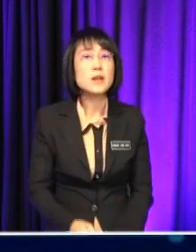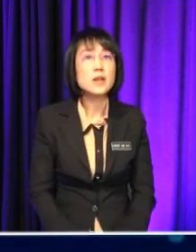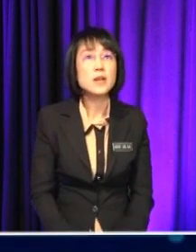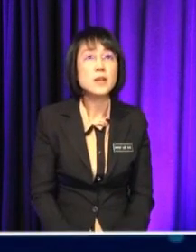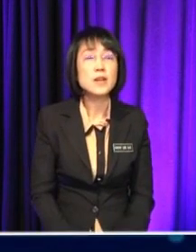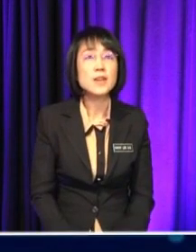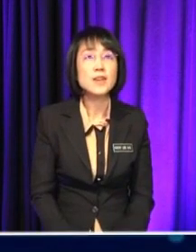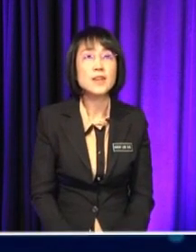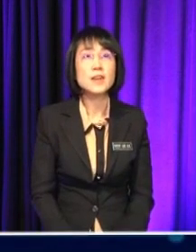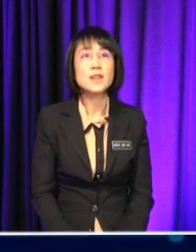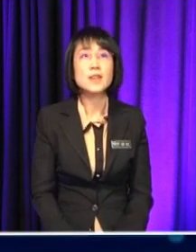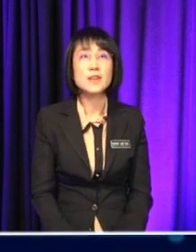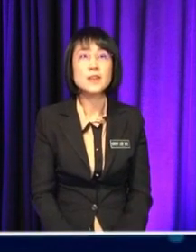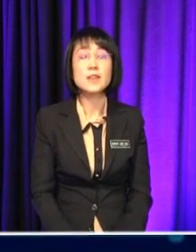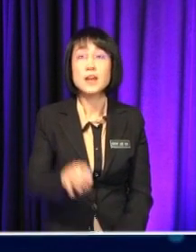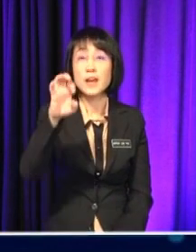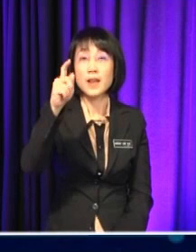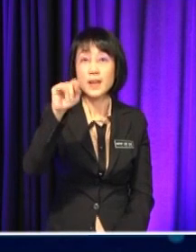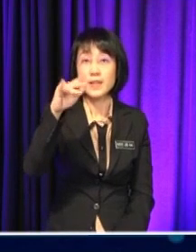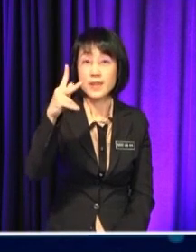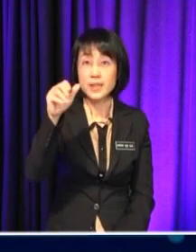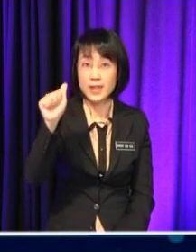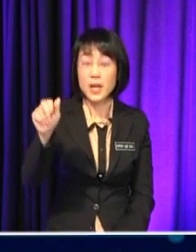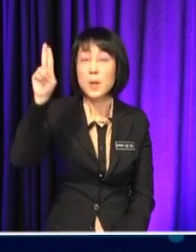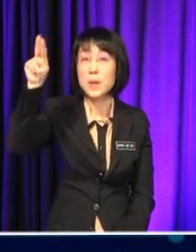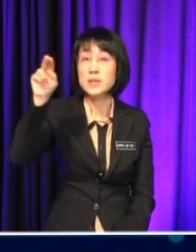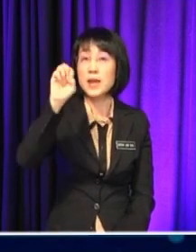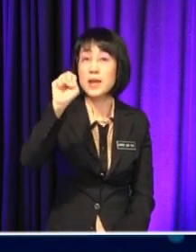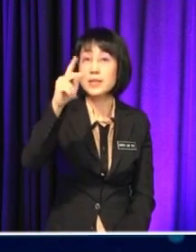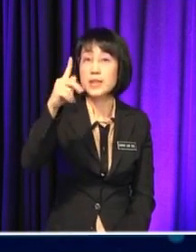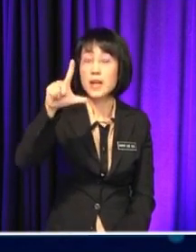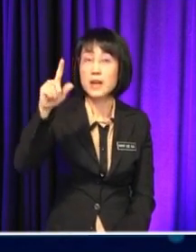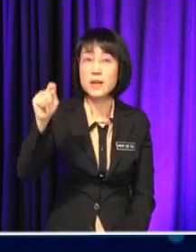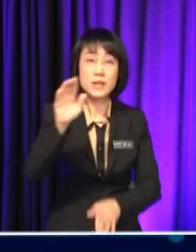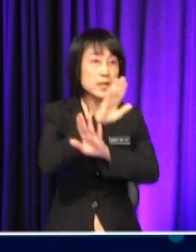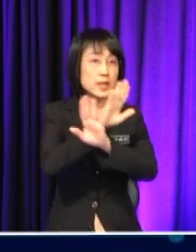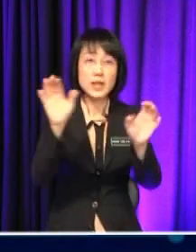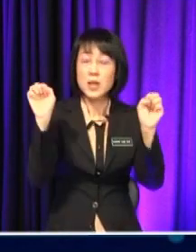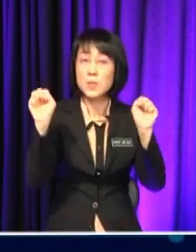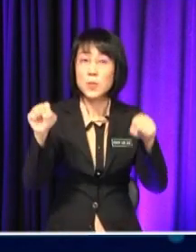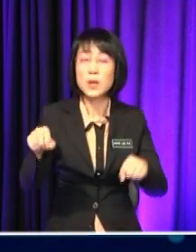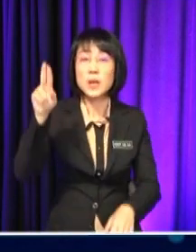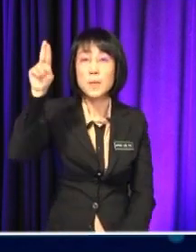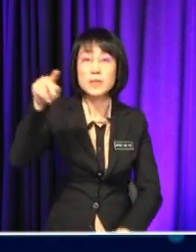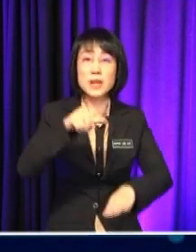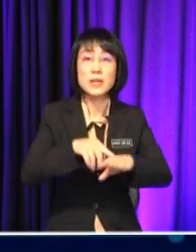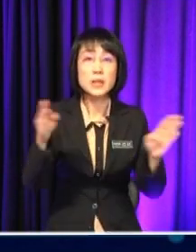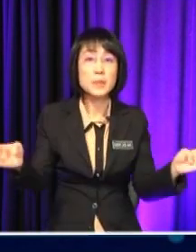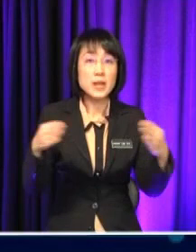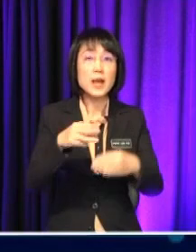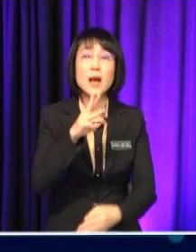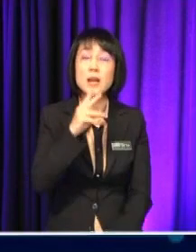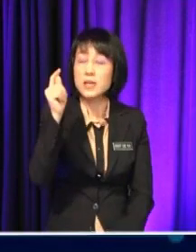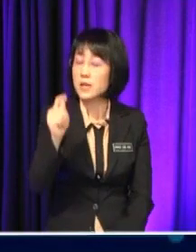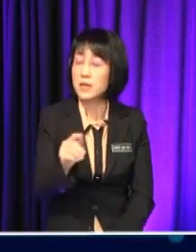gembira untuk memasang tidak boleh pasang di dalam bellae jangan tidak